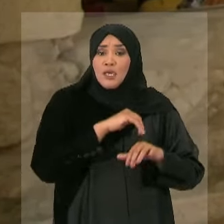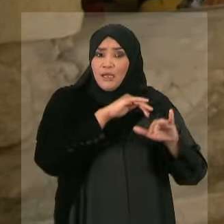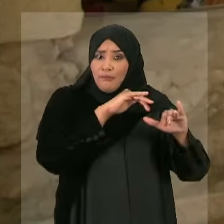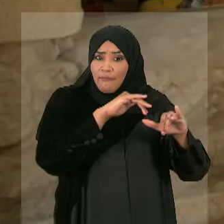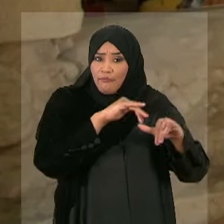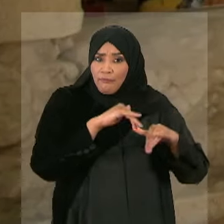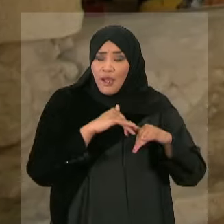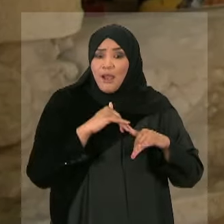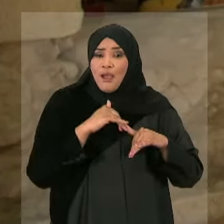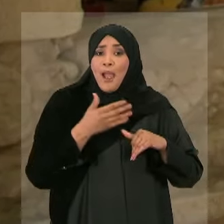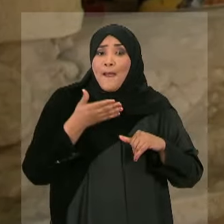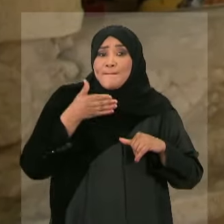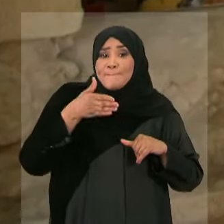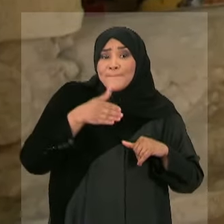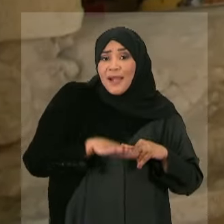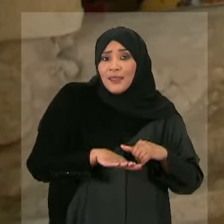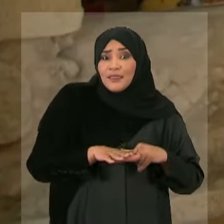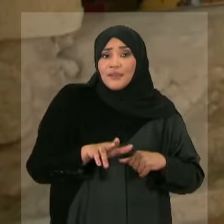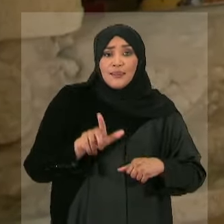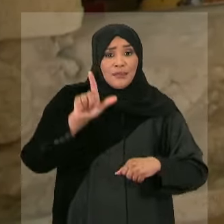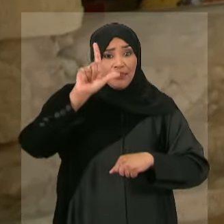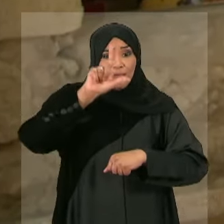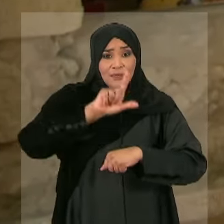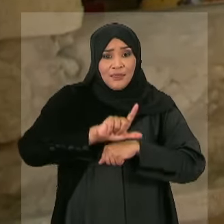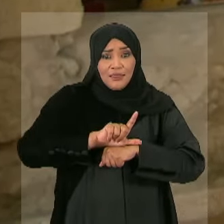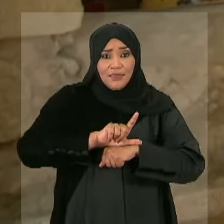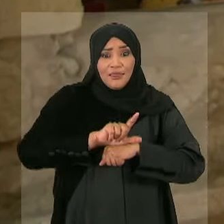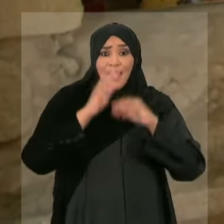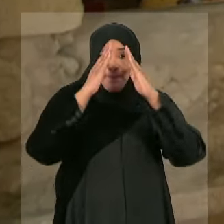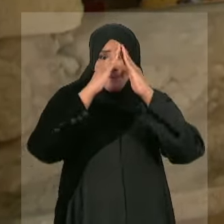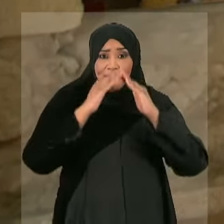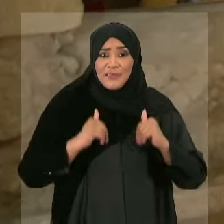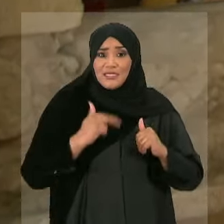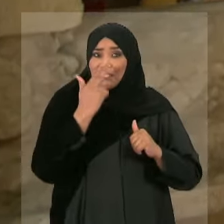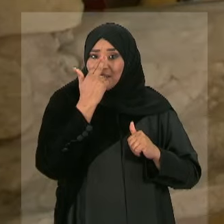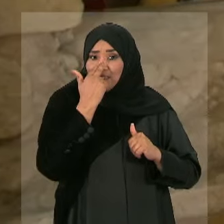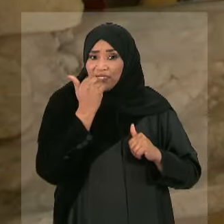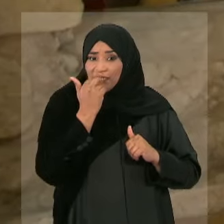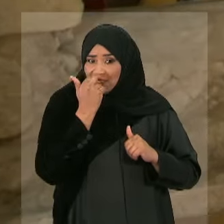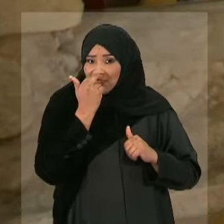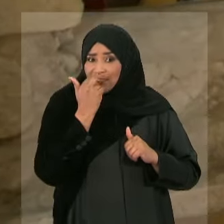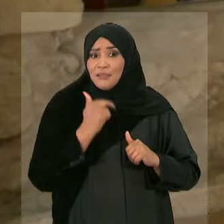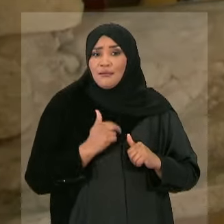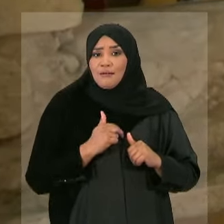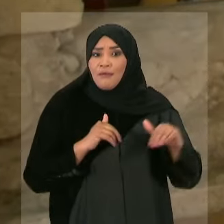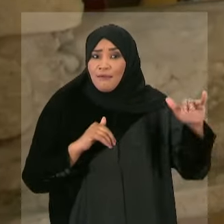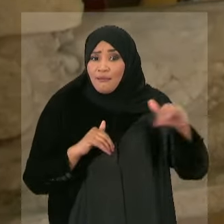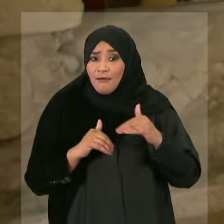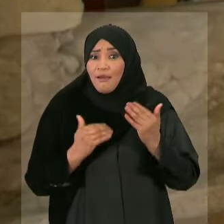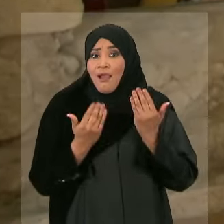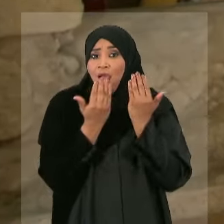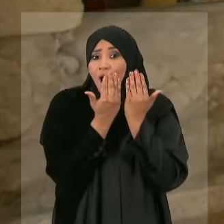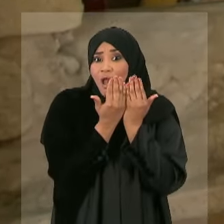الإدارة يشوفوني إذا كان أنا عم بنشد مع طلابي ولا لا. كان ممنوع علي إن أحد. طبعاً أنا